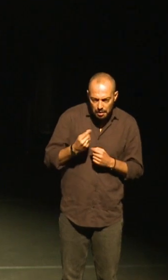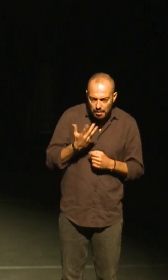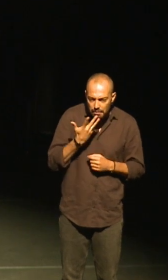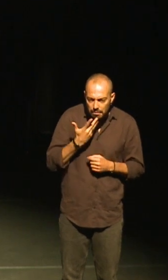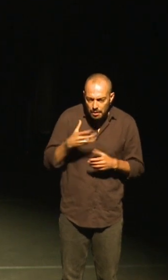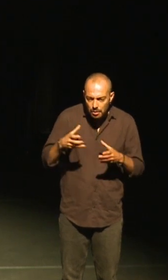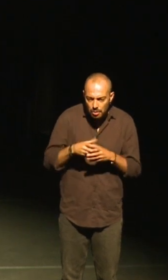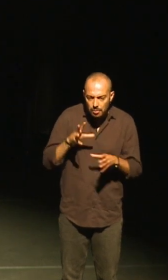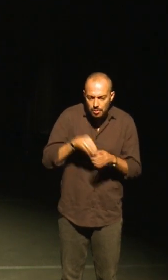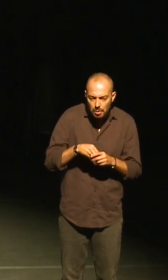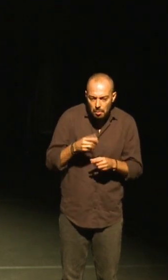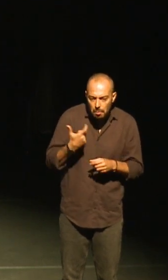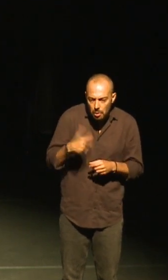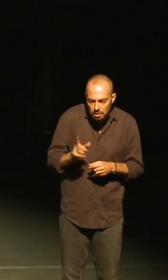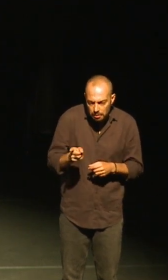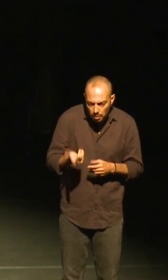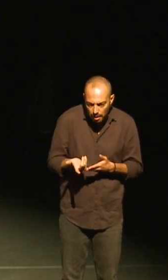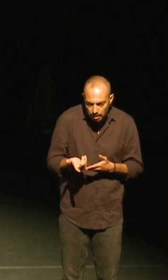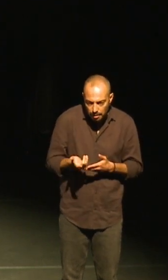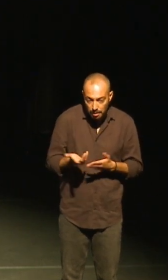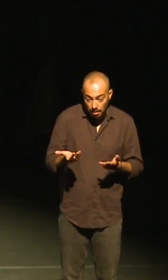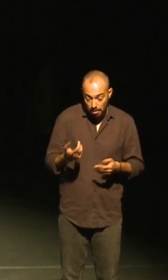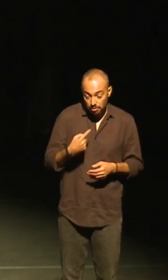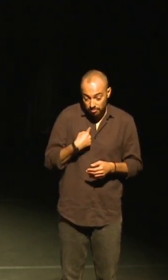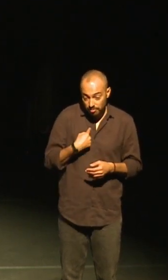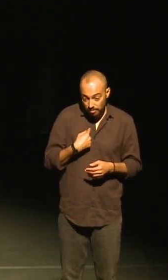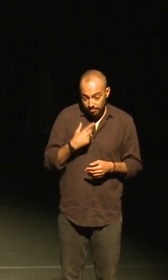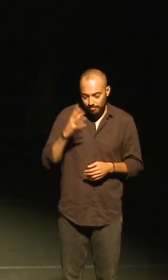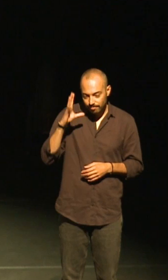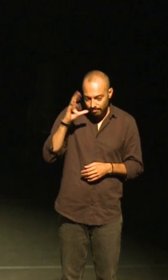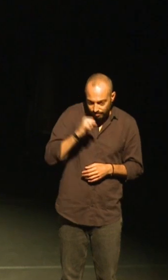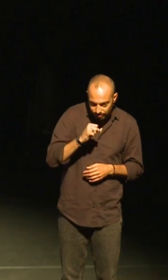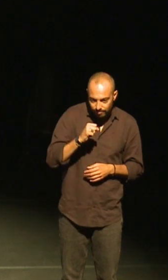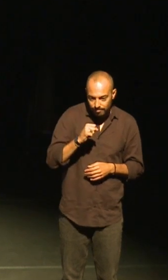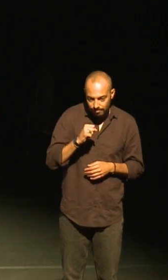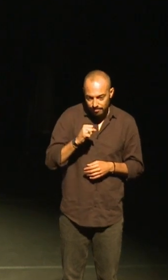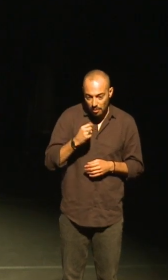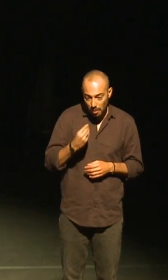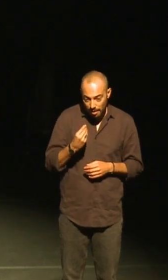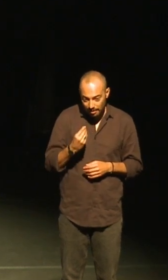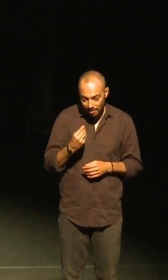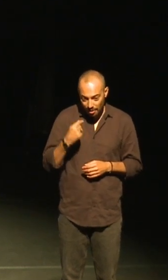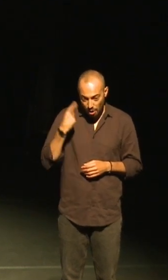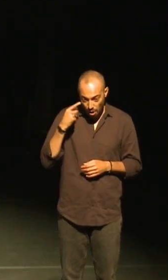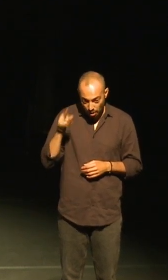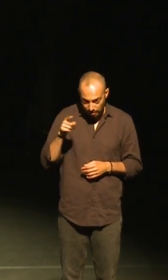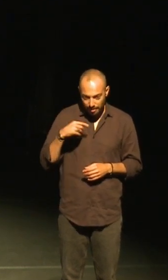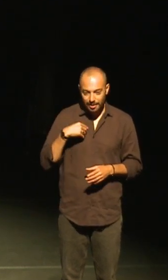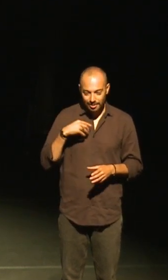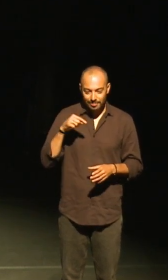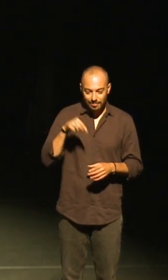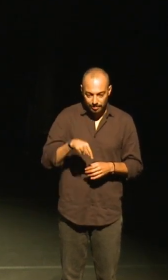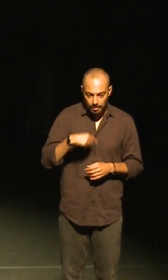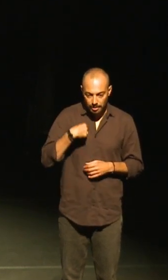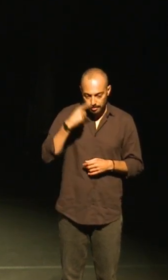e e mi resi conto però è arrivato a Londra di quanto essere uscito fuori dall'armadio facesse stare bene